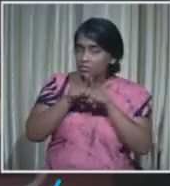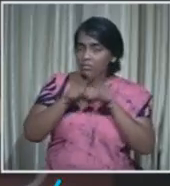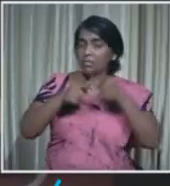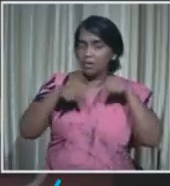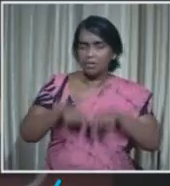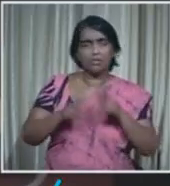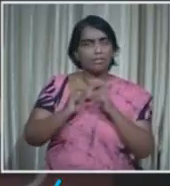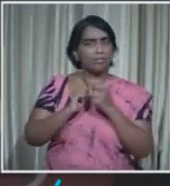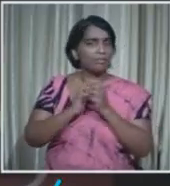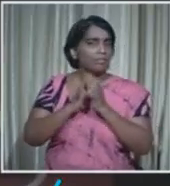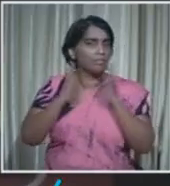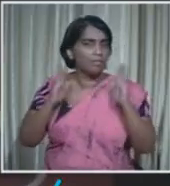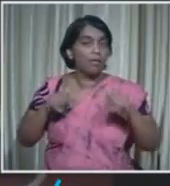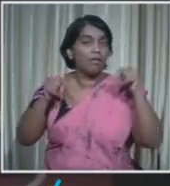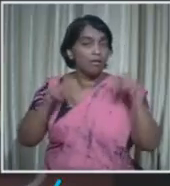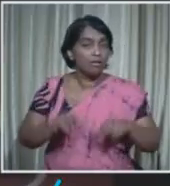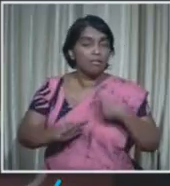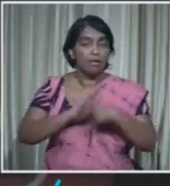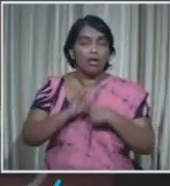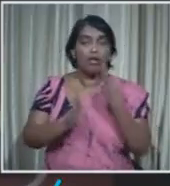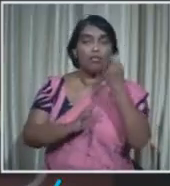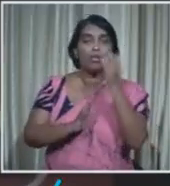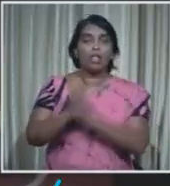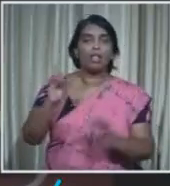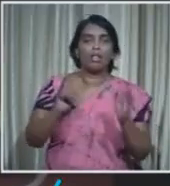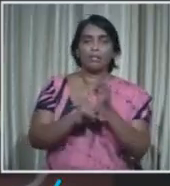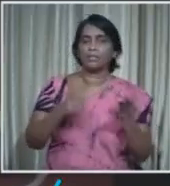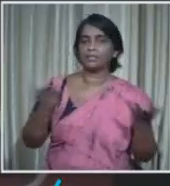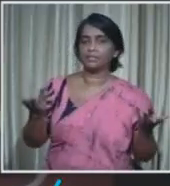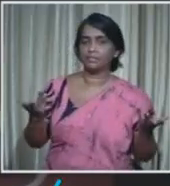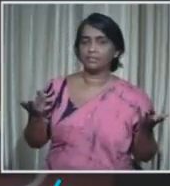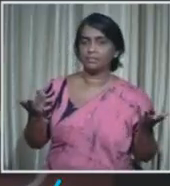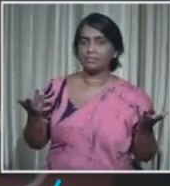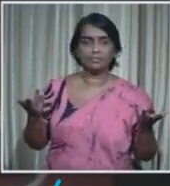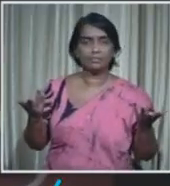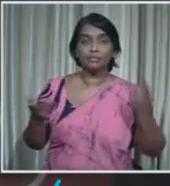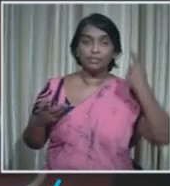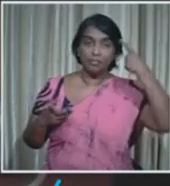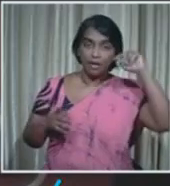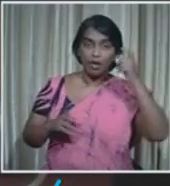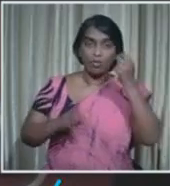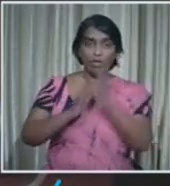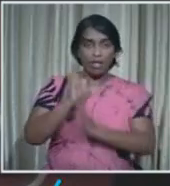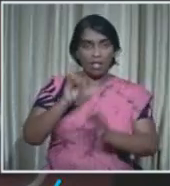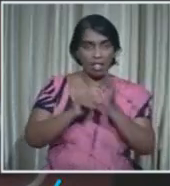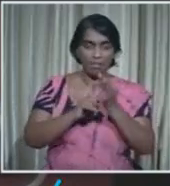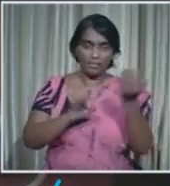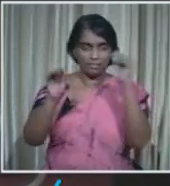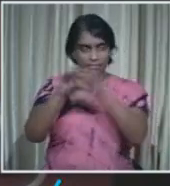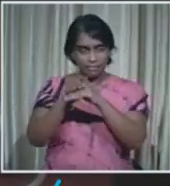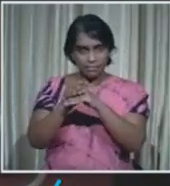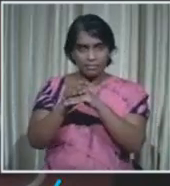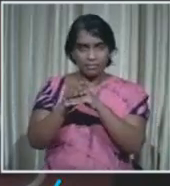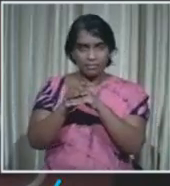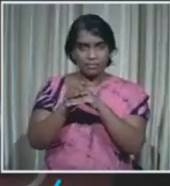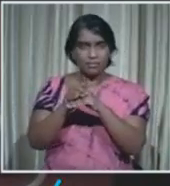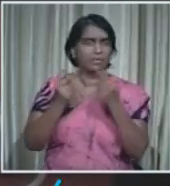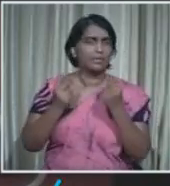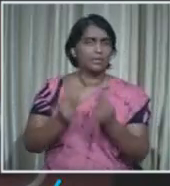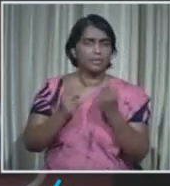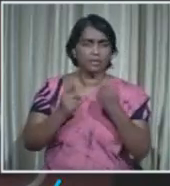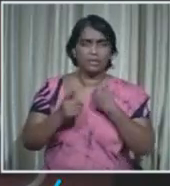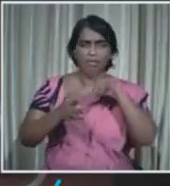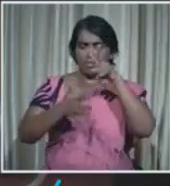තියෙනවා අද රටේ මුදල් ඇමතිවරයෙක් නැහැ ඊයේ මුදල් ඇමතිතුමා පත් වුණා පත් වුණු විගසම ඇවිල්ලා